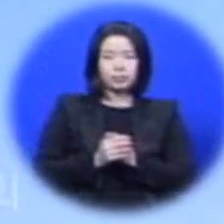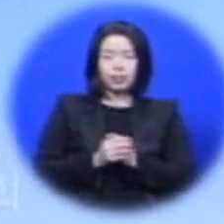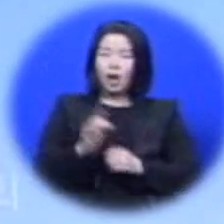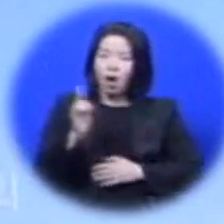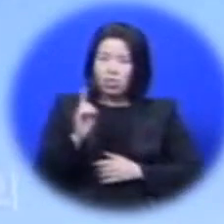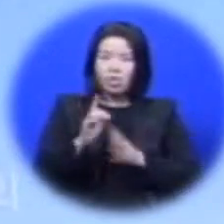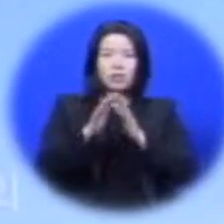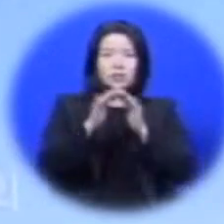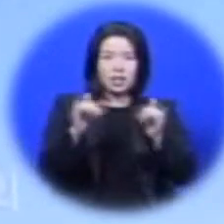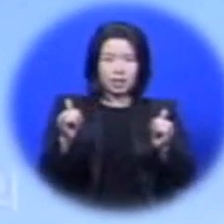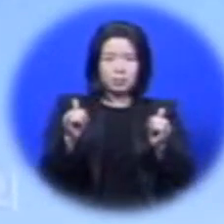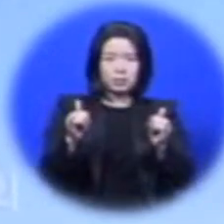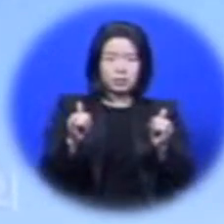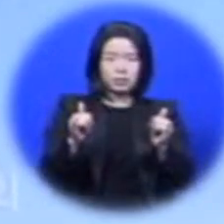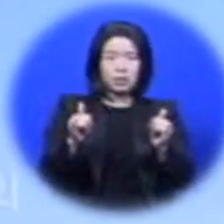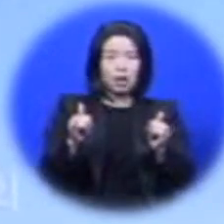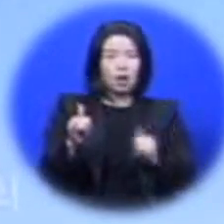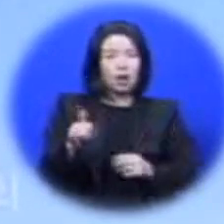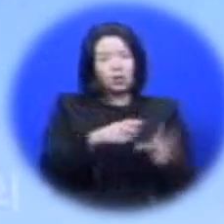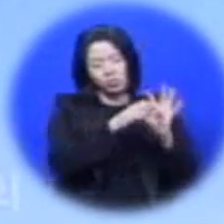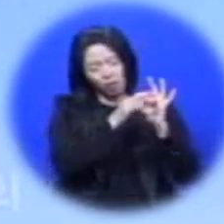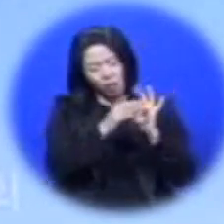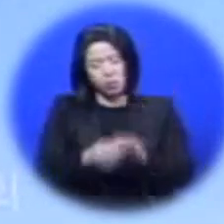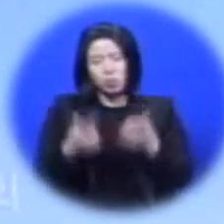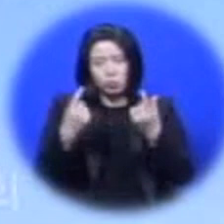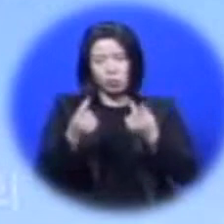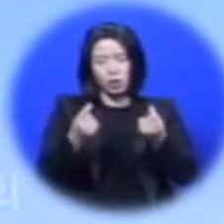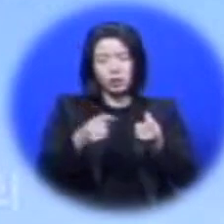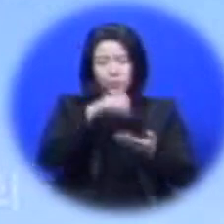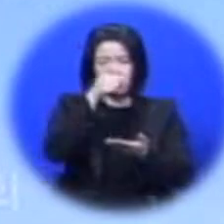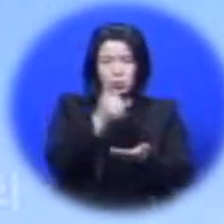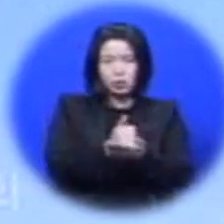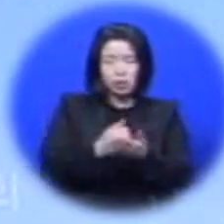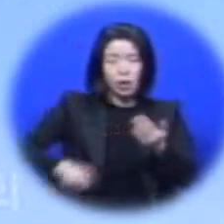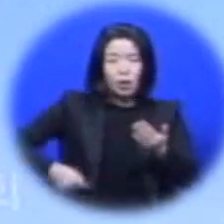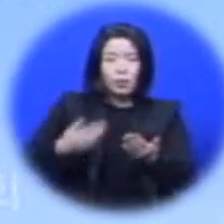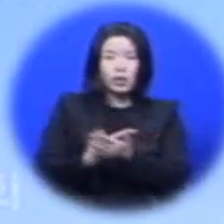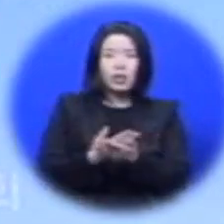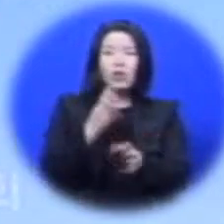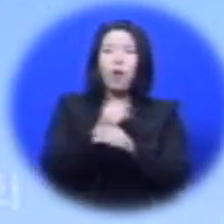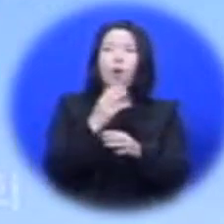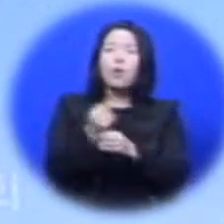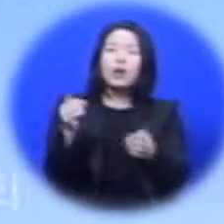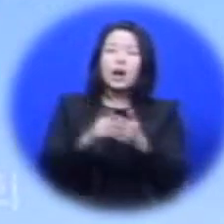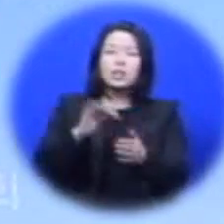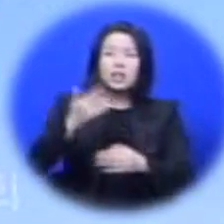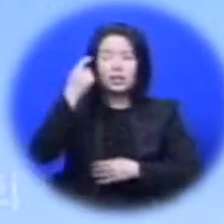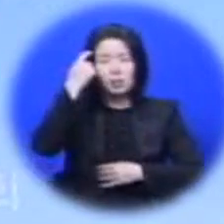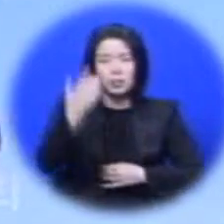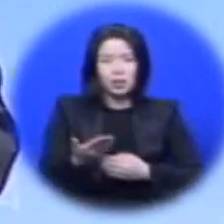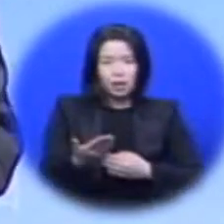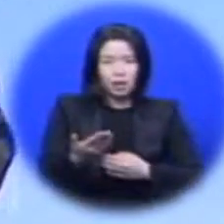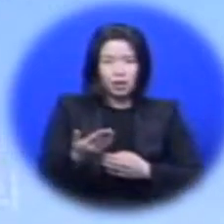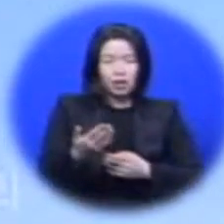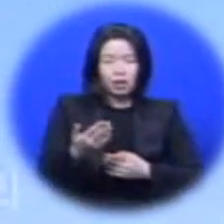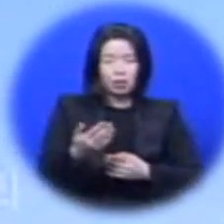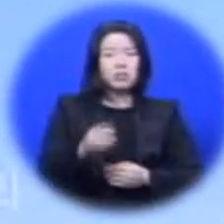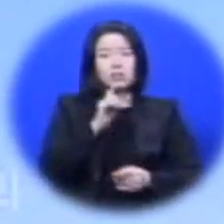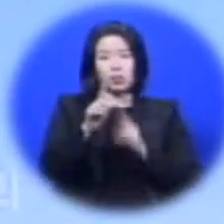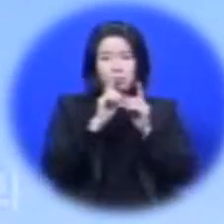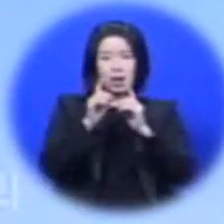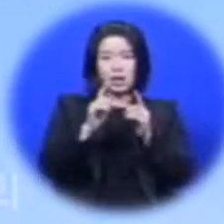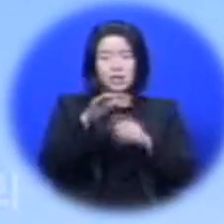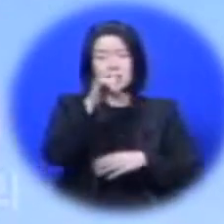어떤 분은 아니 계속 똑같은 죄를 회개하는 걸 언제까지 해야 되느냐 라고 말씀하는 분이